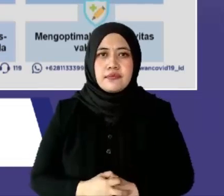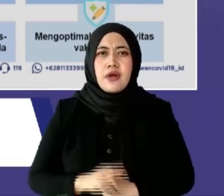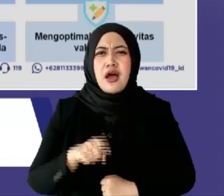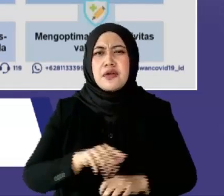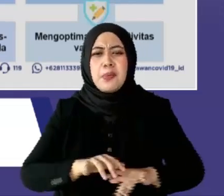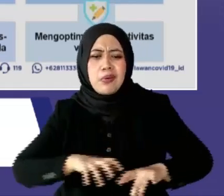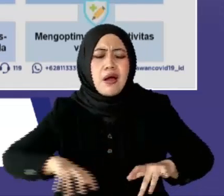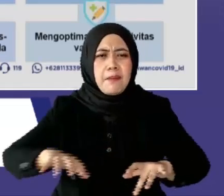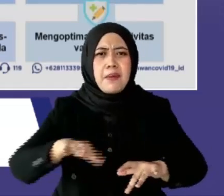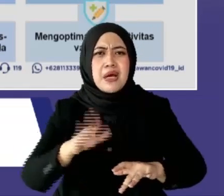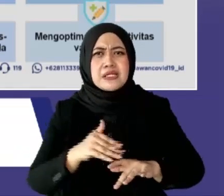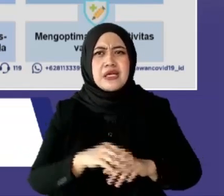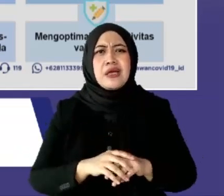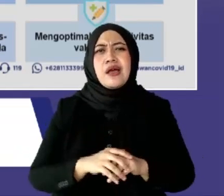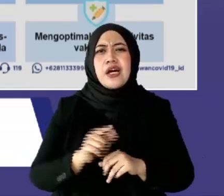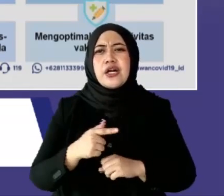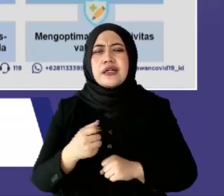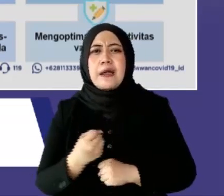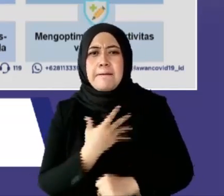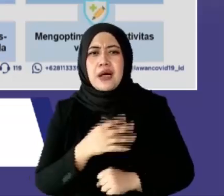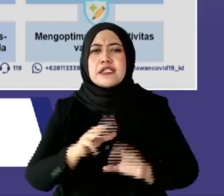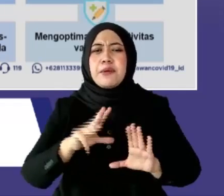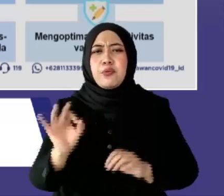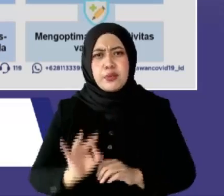beberapa di antaranya masih memiliki efikasi di atas 90%.